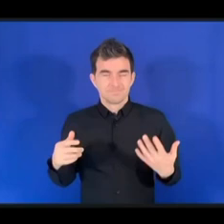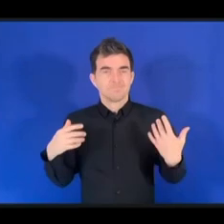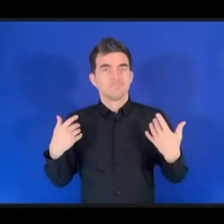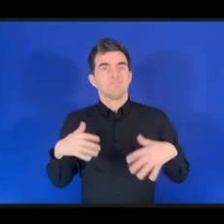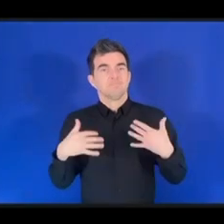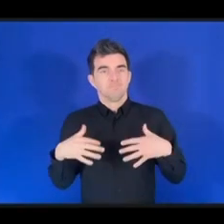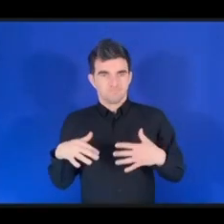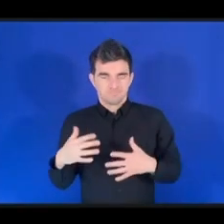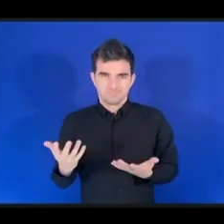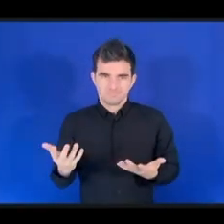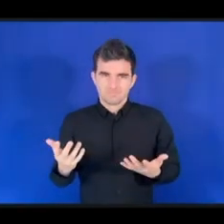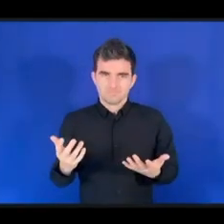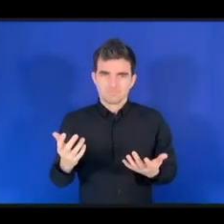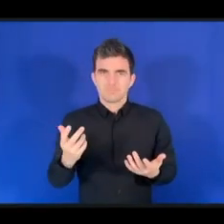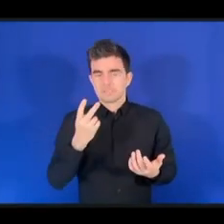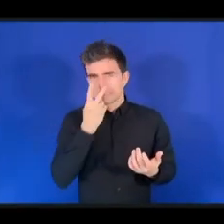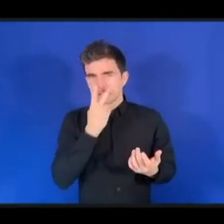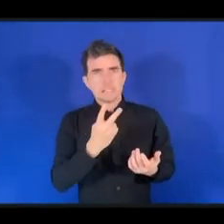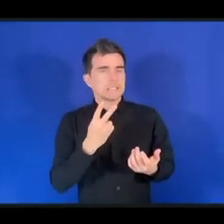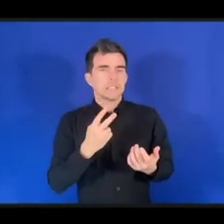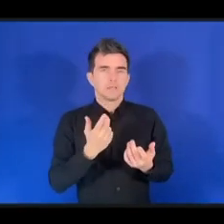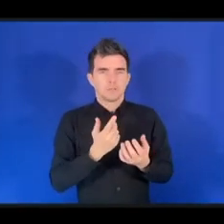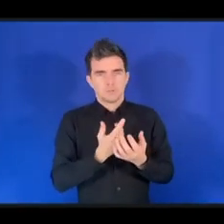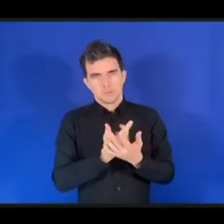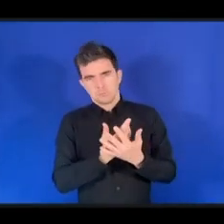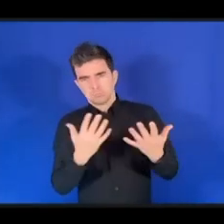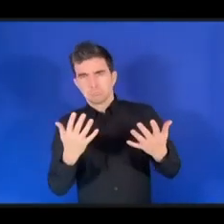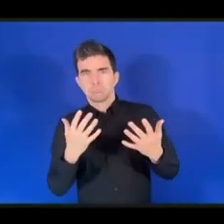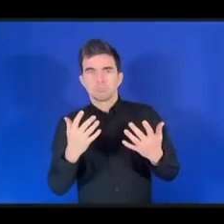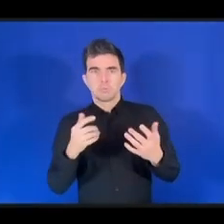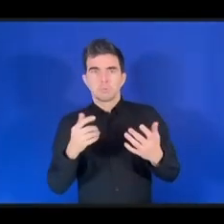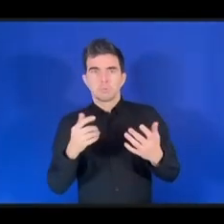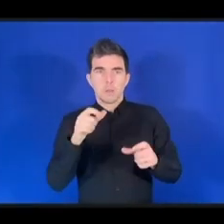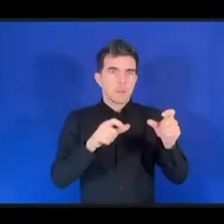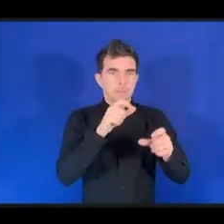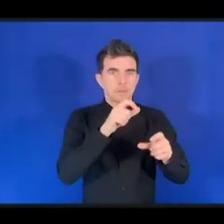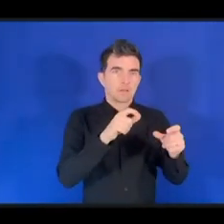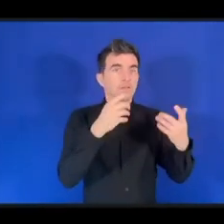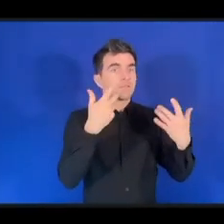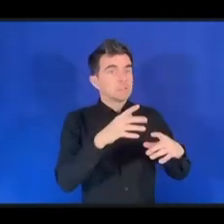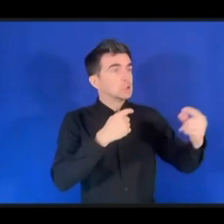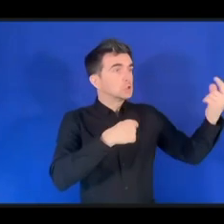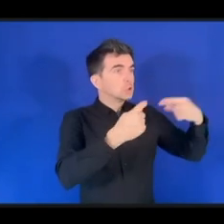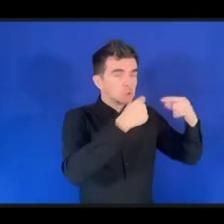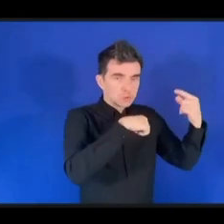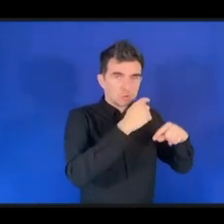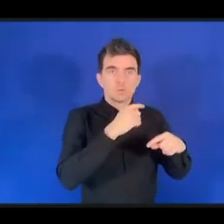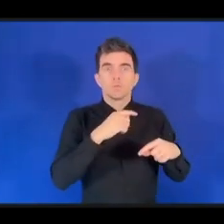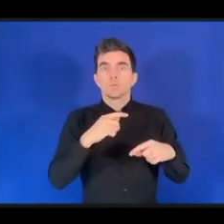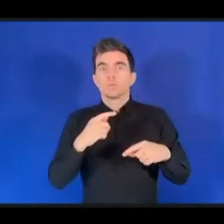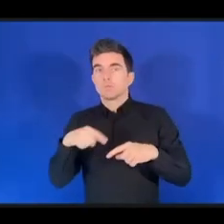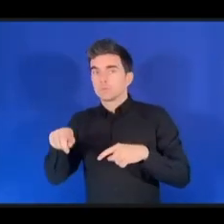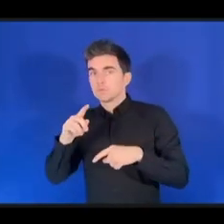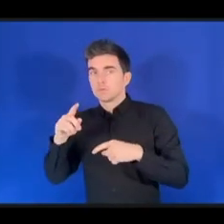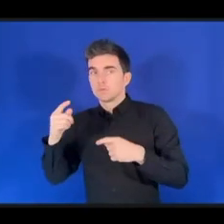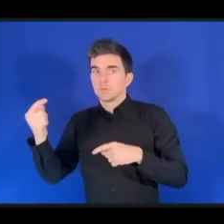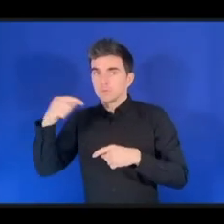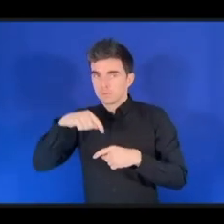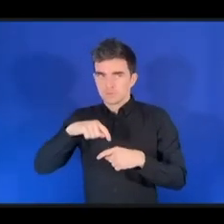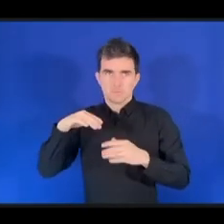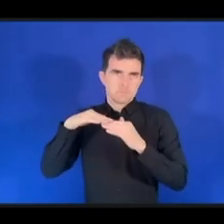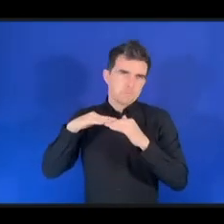الى كيوتو يعودون اليها خمسه مرات 50% من